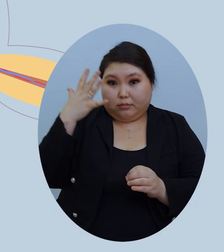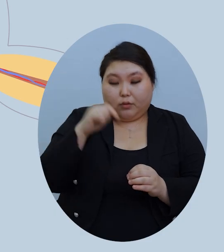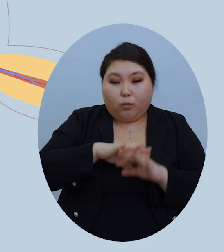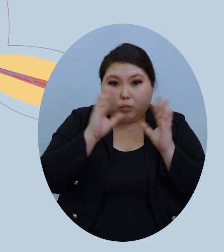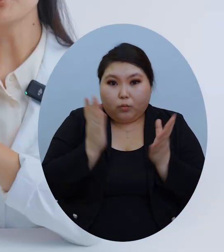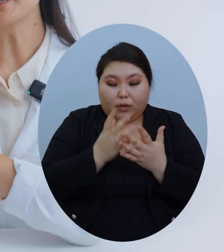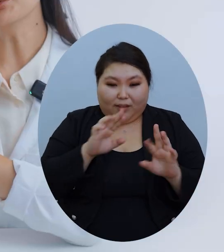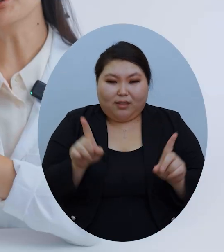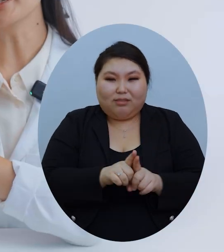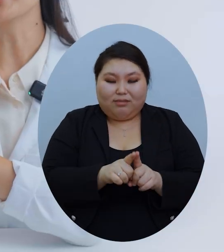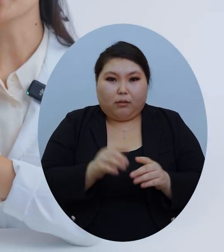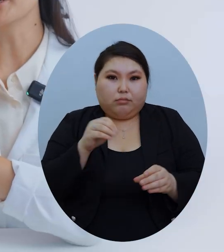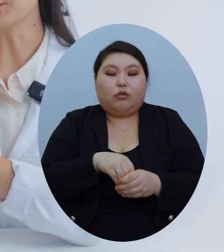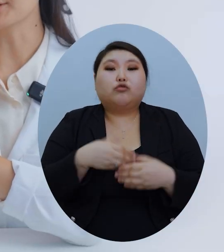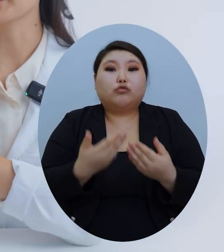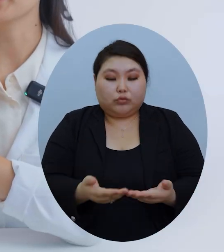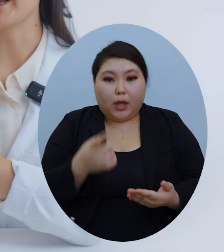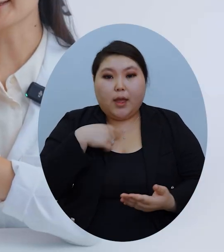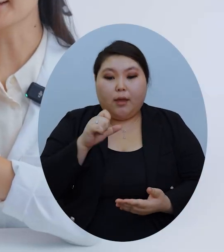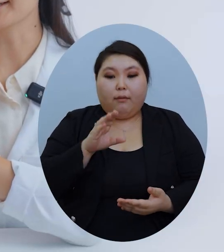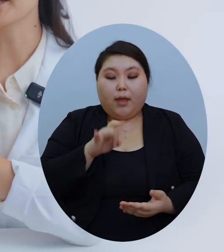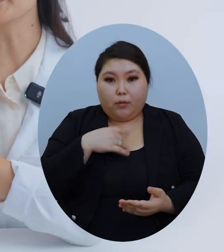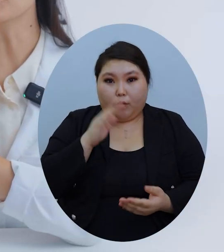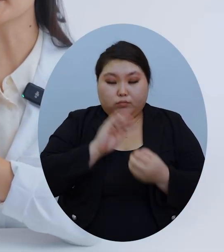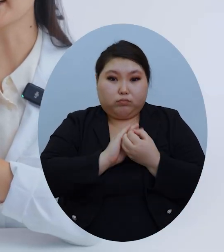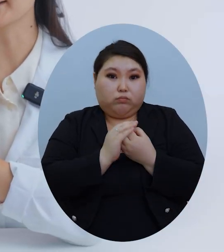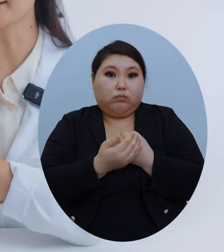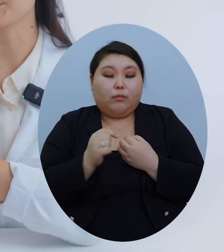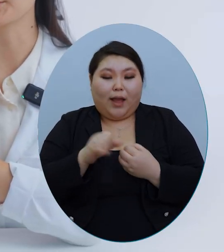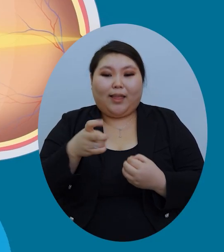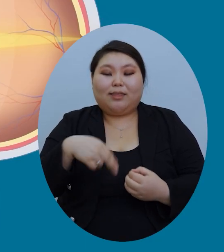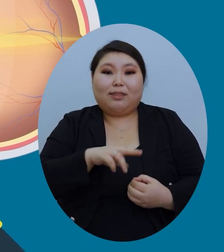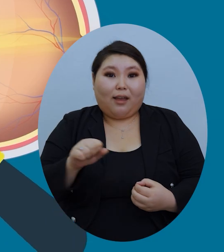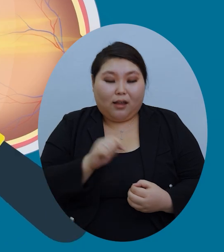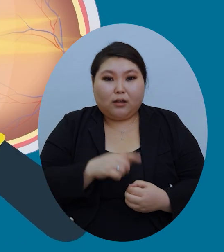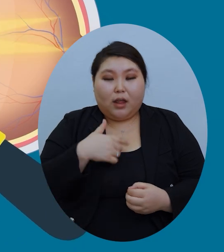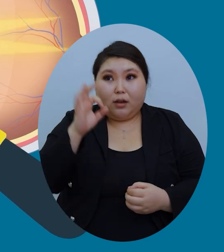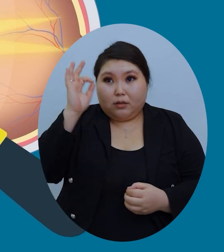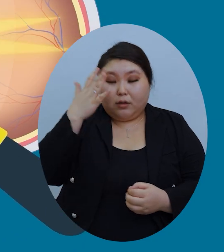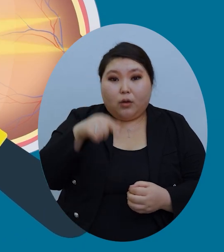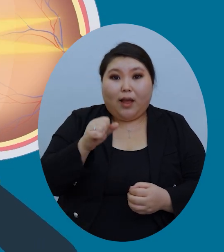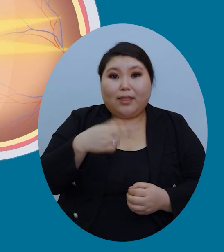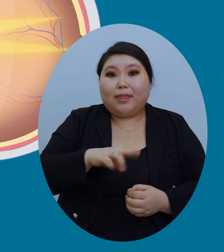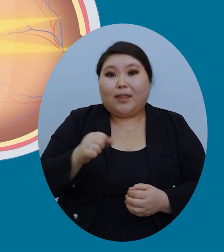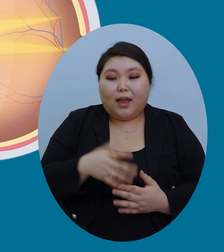өгдөг. Эвэрлэг бүрхүүлийн гэрэл хугарах алдаанаас, гэрлийг хугалах алдаанаас буюу хэлбэрийн гажигаас